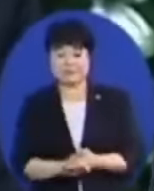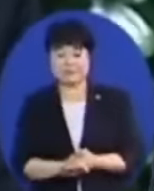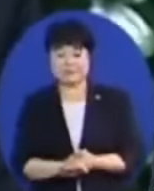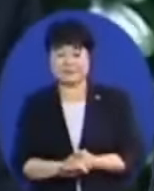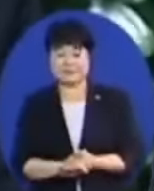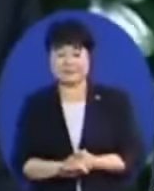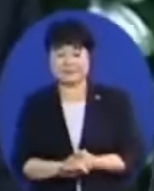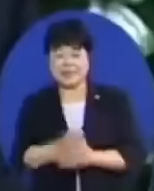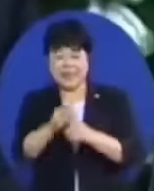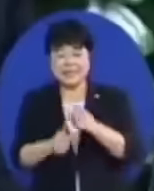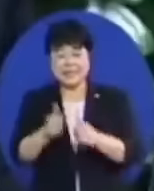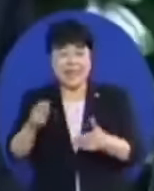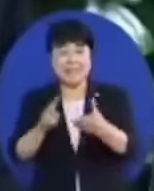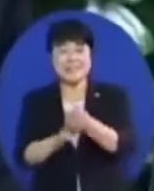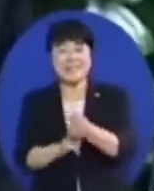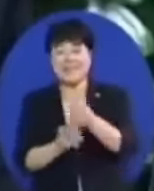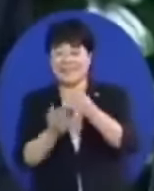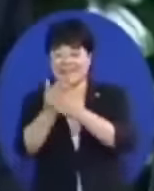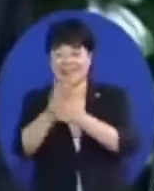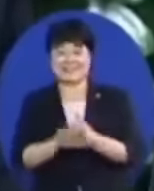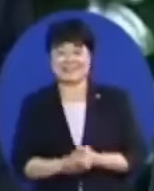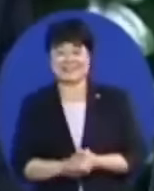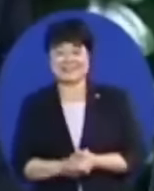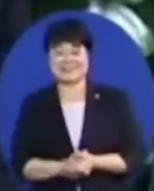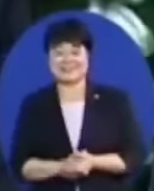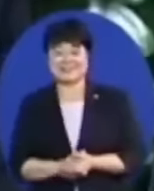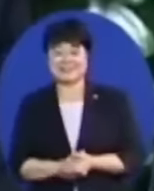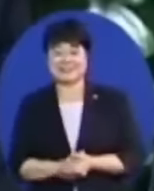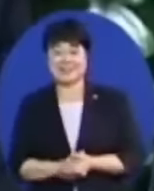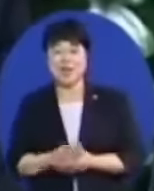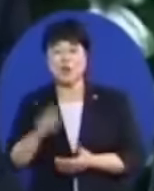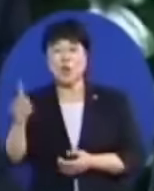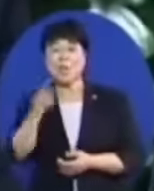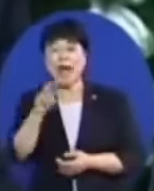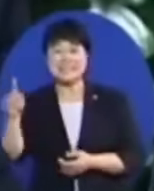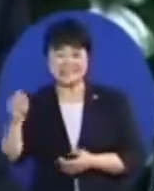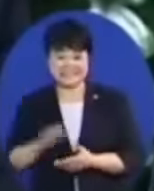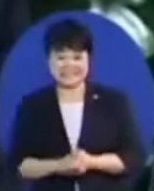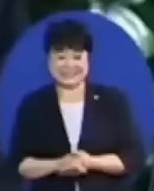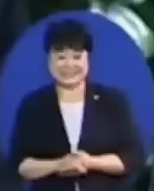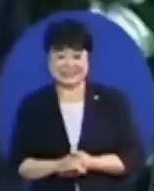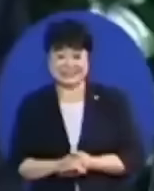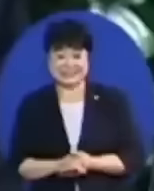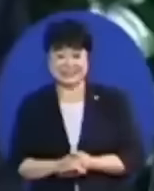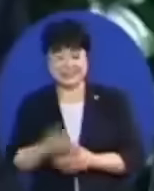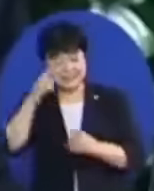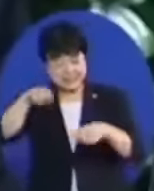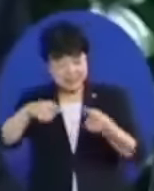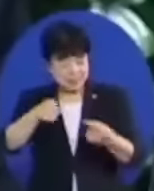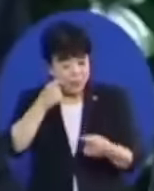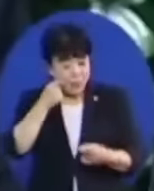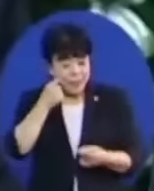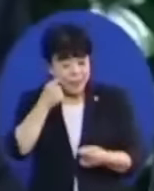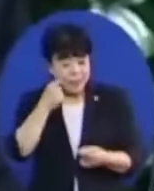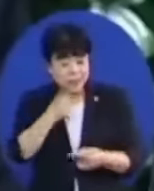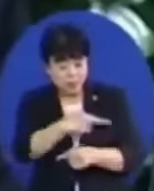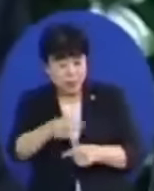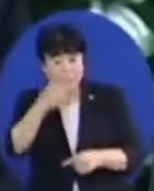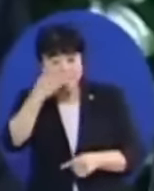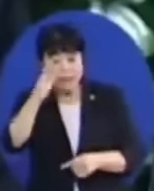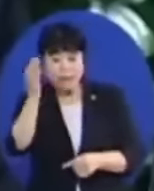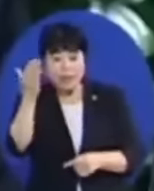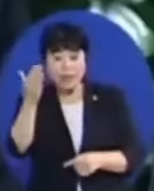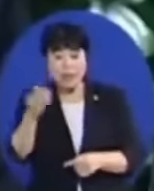그러면 하나님의 기적이 일어나게 되는 것입니다. 토마스 왓슨은 이성이 걸어갈 수 없는 곳에서도 믿음은 헤엄칠 수 있다고